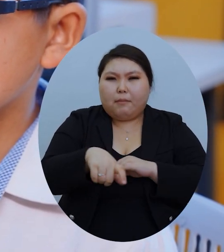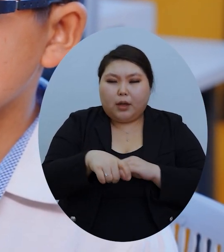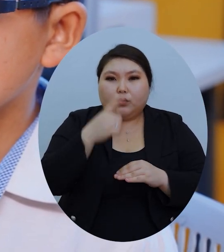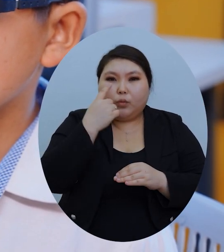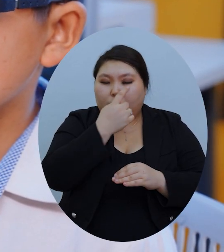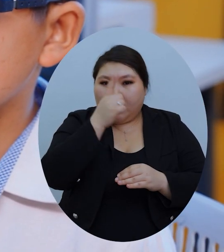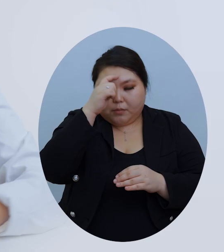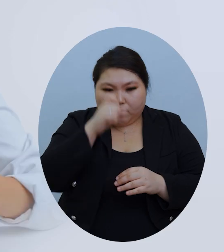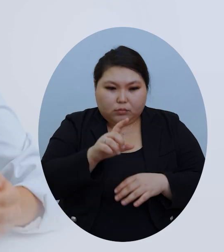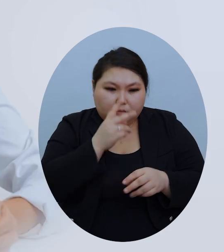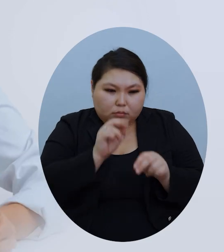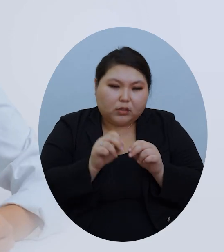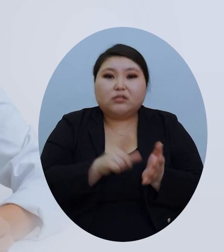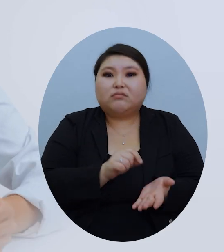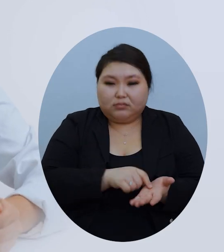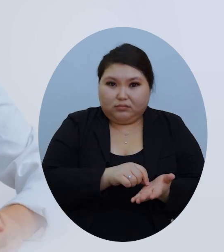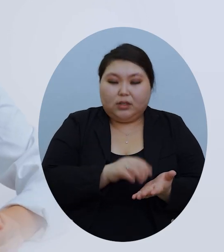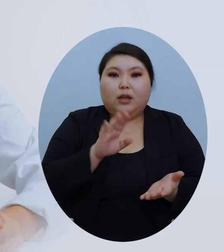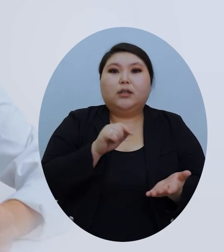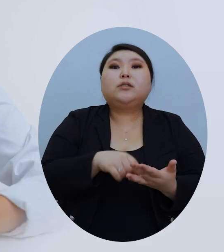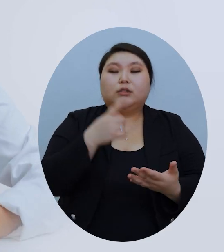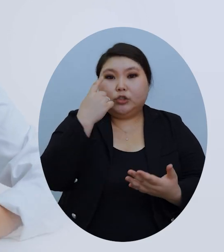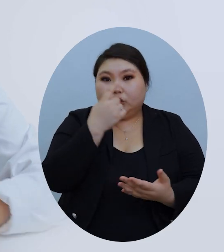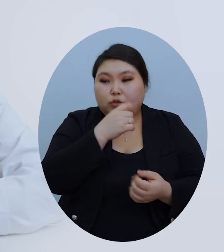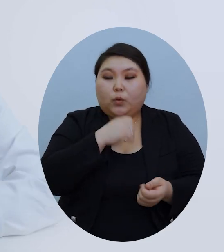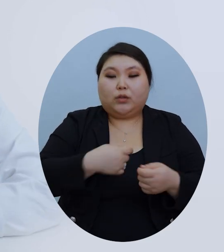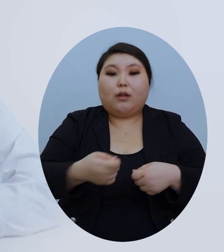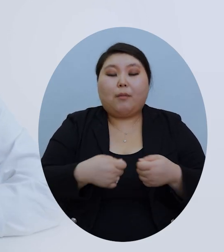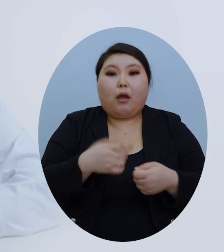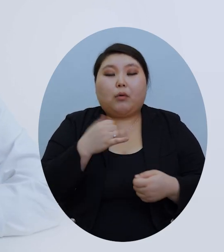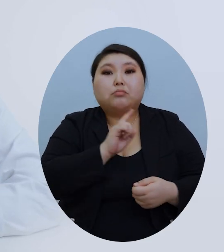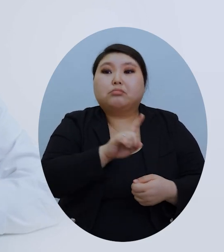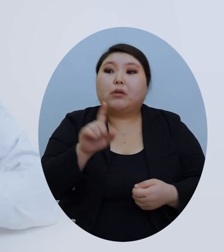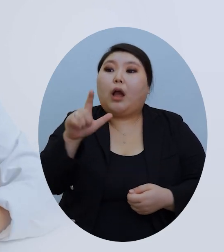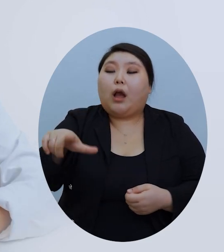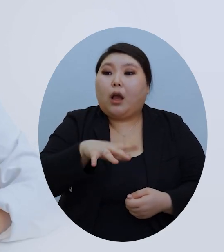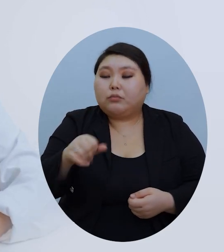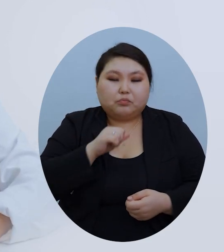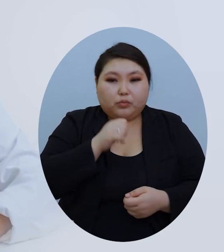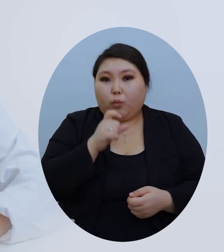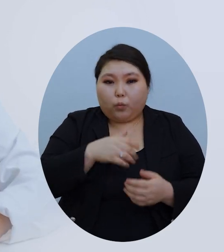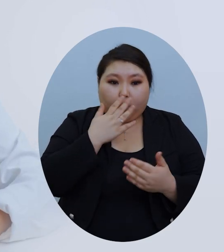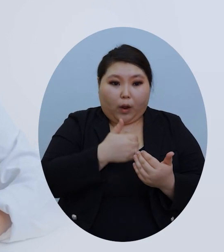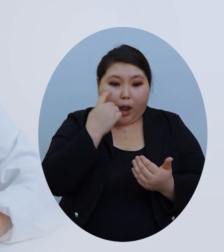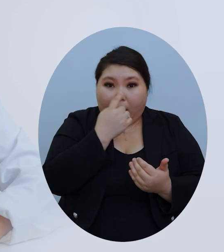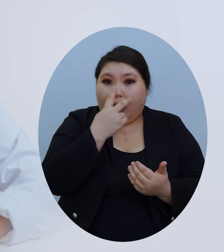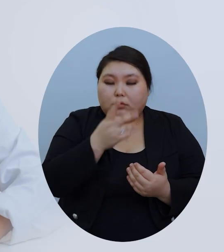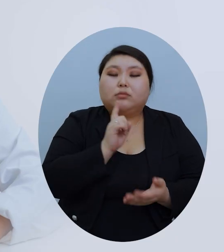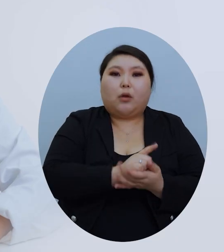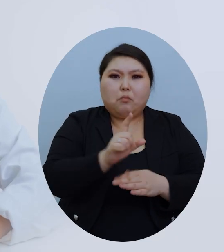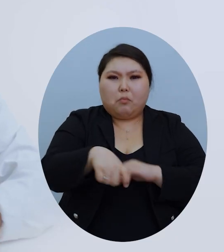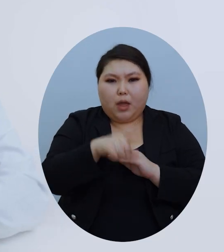шаардлагатай. Иймээс шил худалдаалдаг худалдааны газар биш, хүүхдийн харааг шалгуулахдаа мэрэгжлийн эмчийн ажилуулдаг шилний